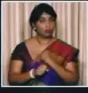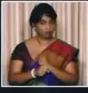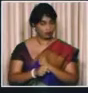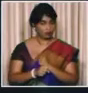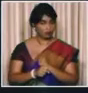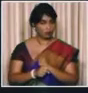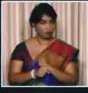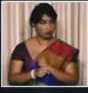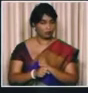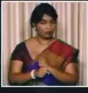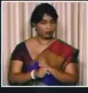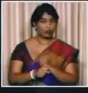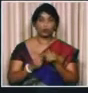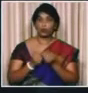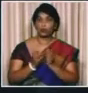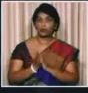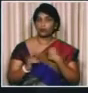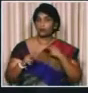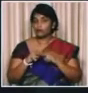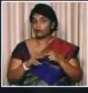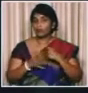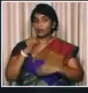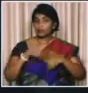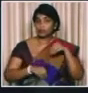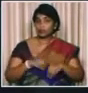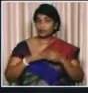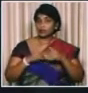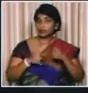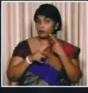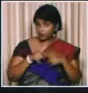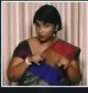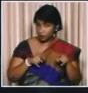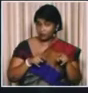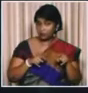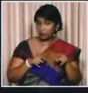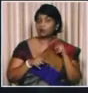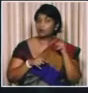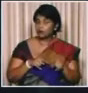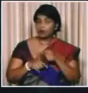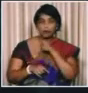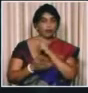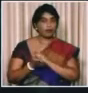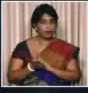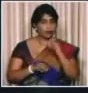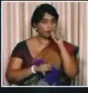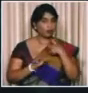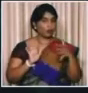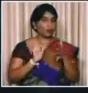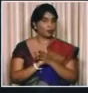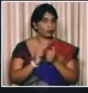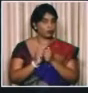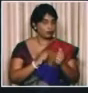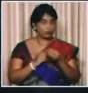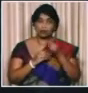ආණ්ඩුවට තමන්ගේ හිතවාදී දේශපාලන ව්‍යාපාර වලට පමණක් නම් එම විශ්‍රාමික නිලධාරින්නක කටයුතු කරන්න ඉඩ